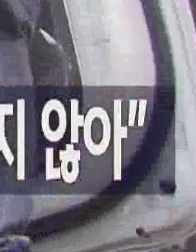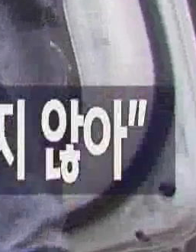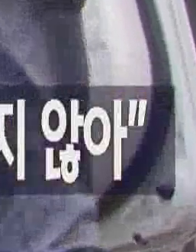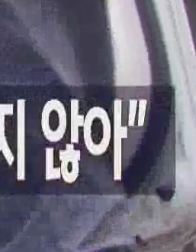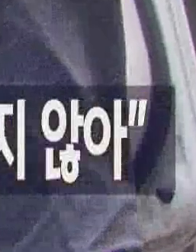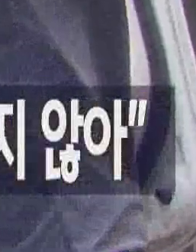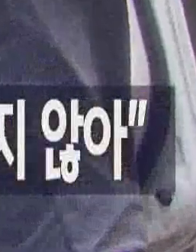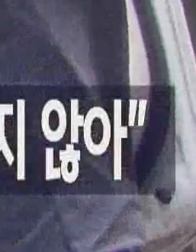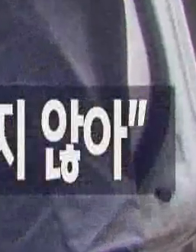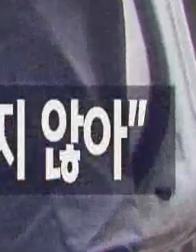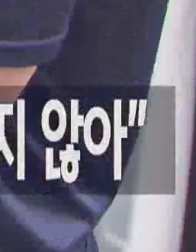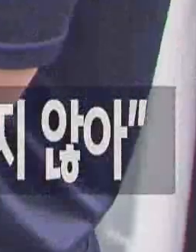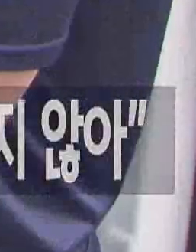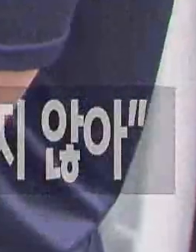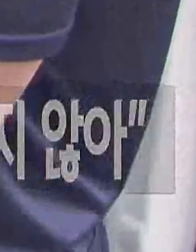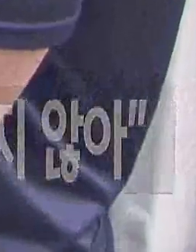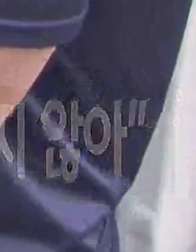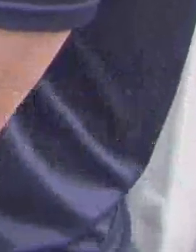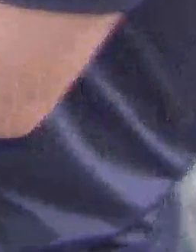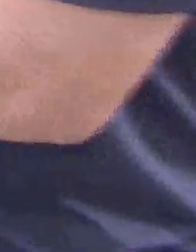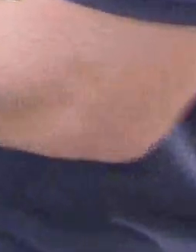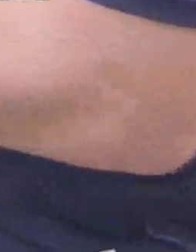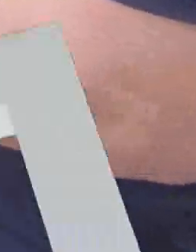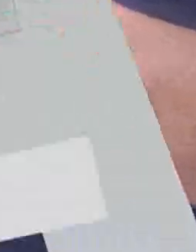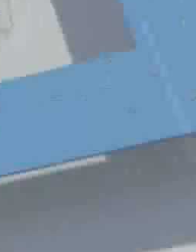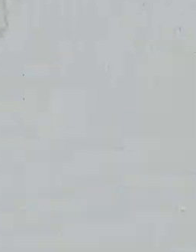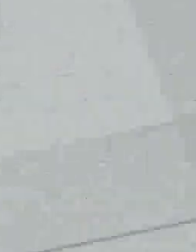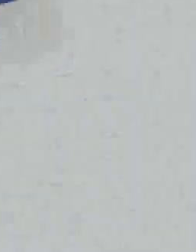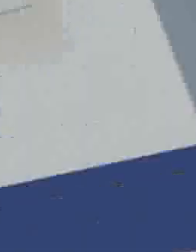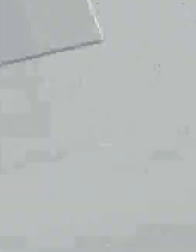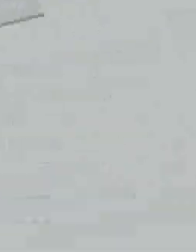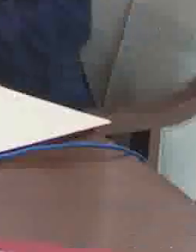의무화돼 있지만 잘 지켜지지 않고 있습니다.